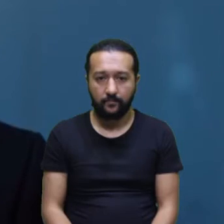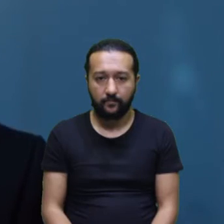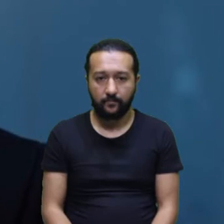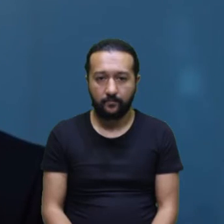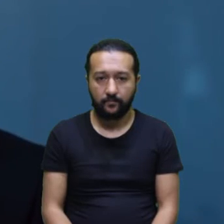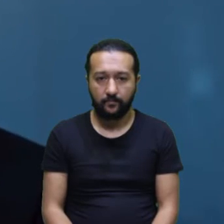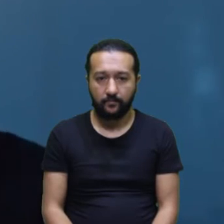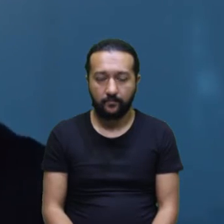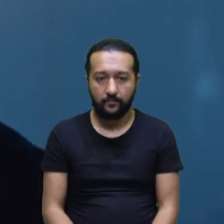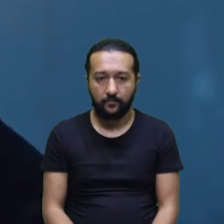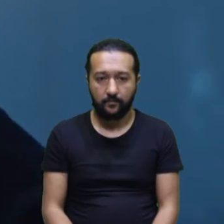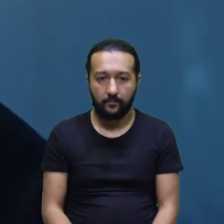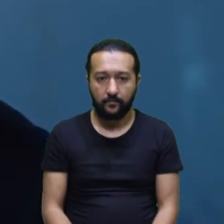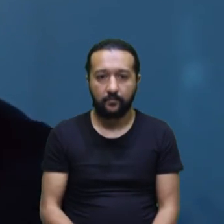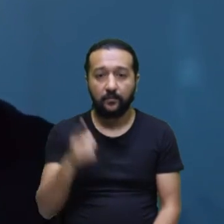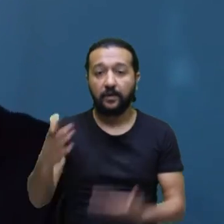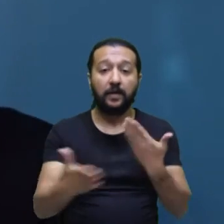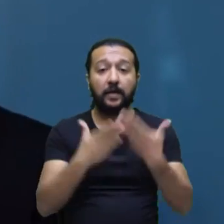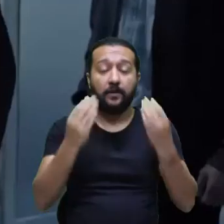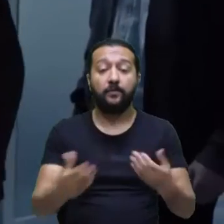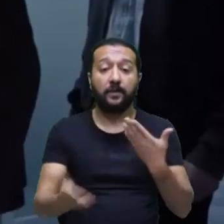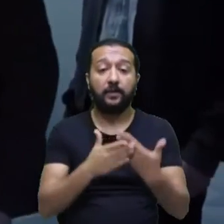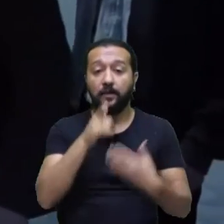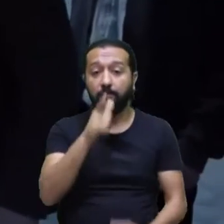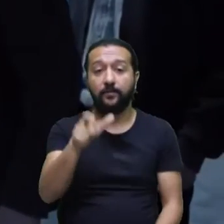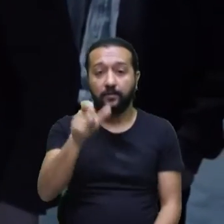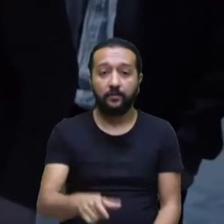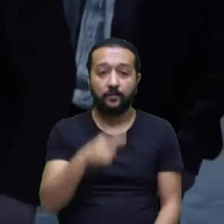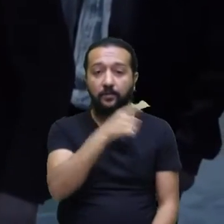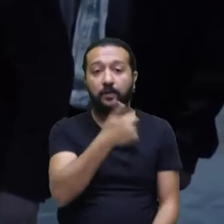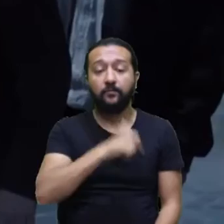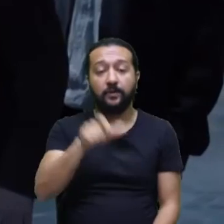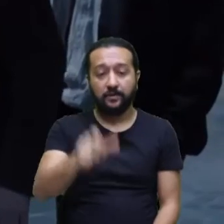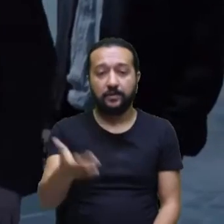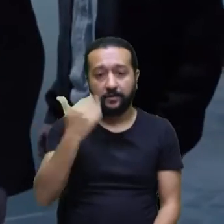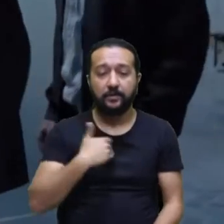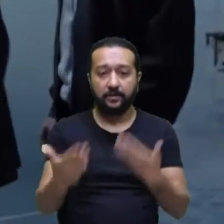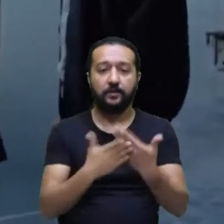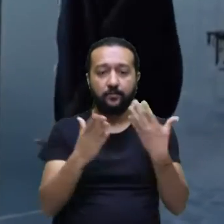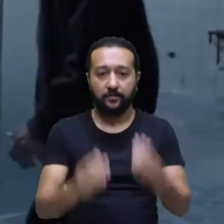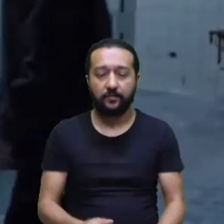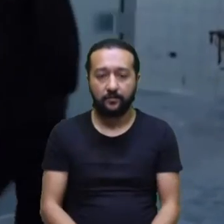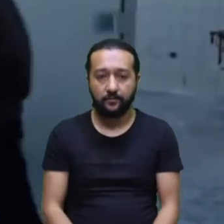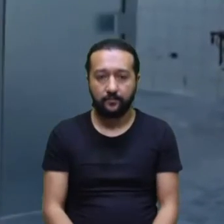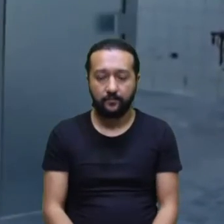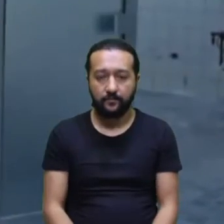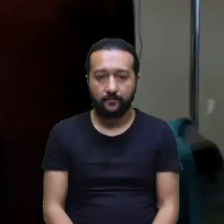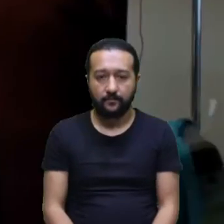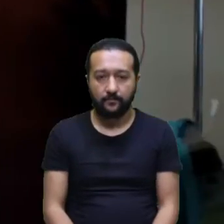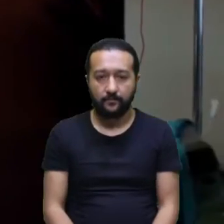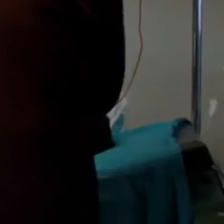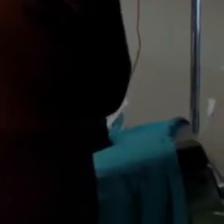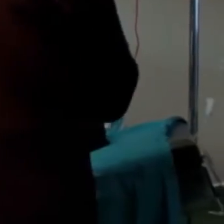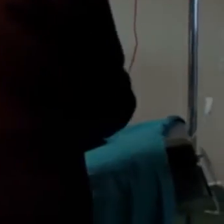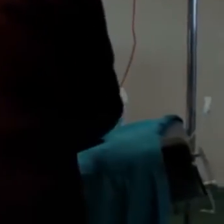Bir kez daha cesede dönüyordu ki... Yardım edin! Yardım edin! Abi yetişin! Üçü birlikte adamın peşine düştüler.